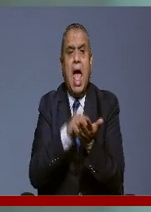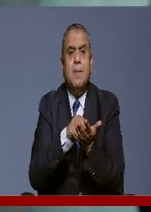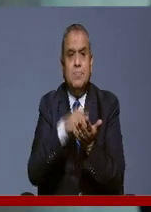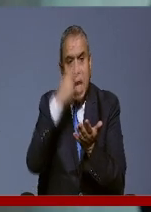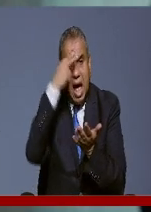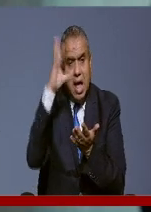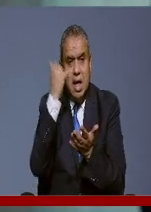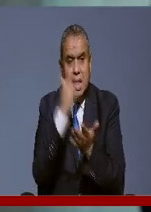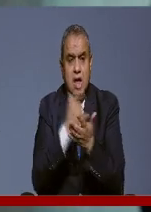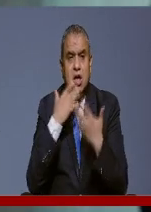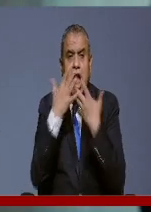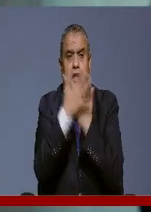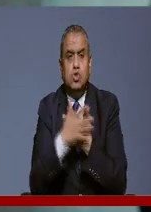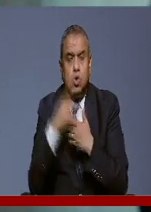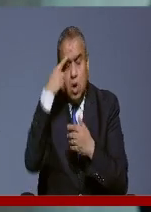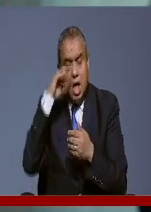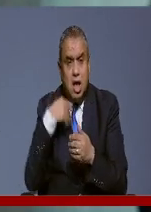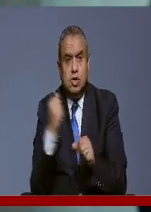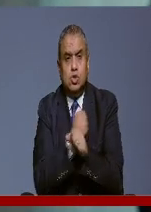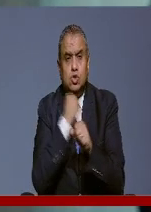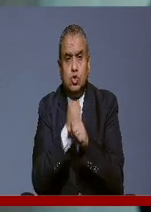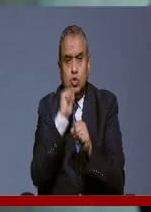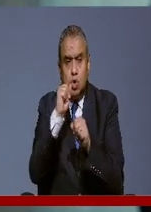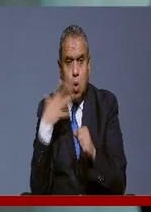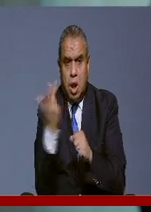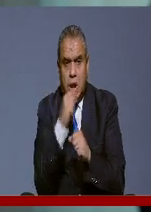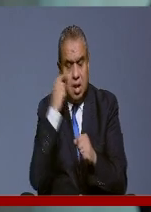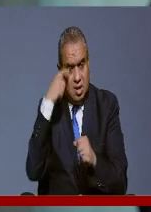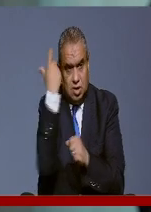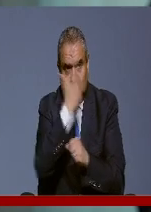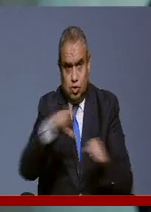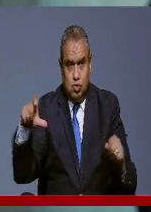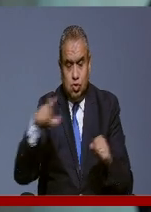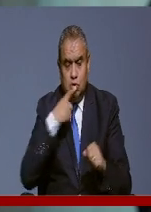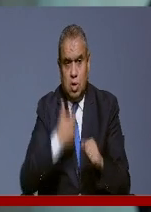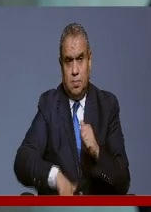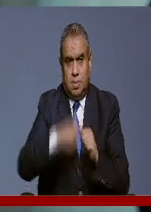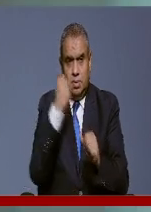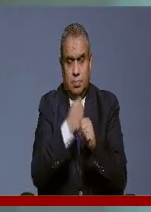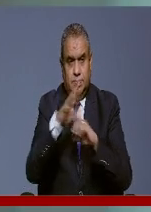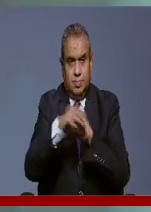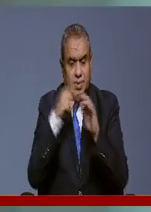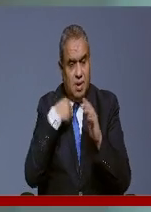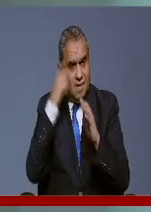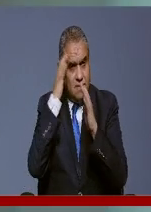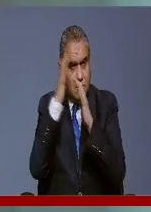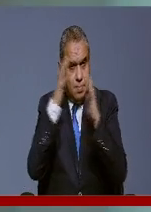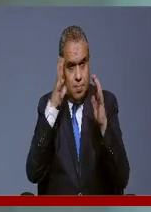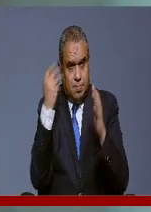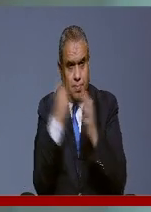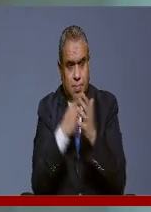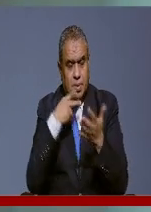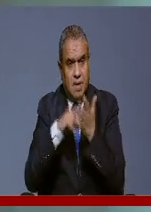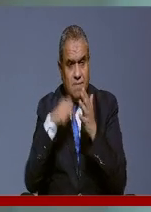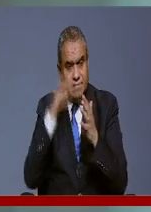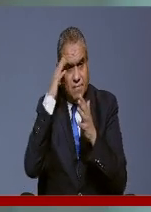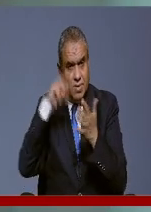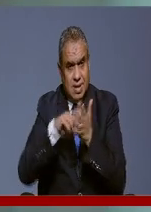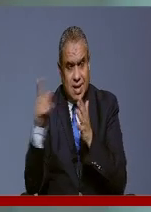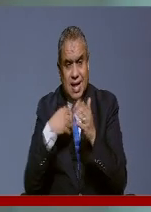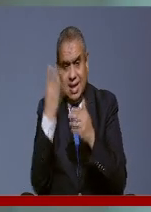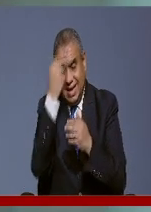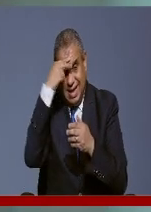عندهم حماس وكلهم قريبين جدا من بعض هم فاهمين هم بيعملوا ايه فالفهم بتاعهم والحماس بتاعهم